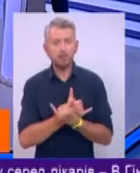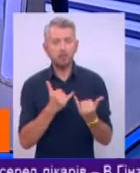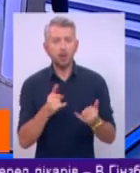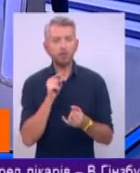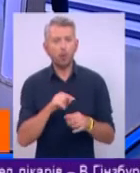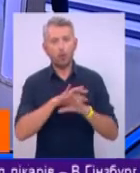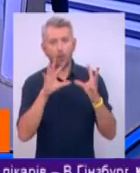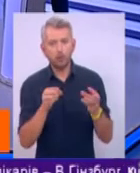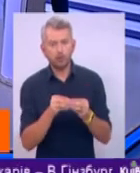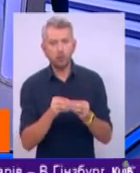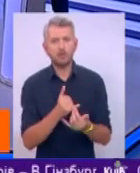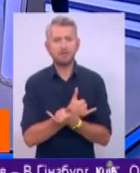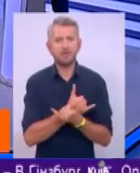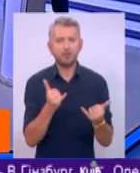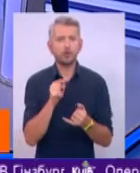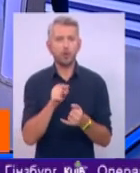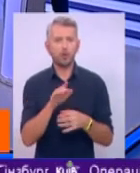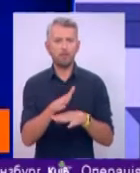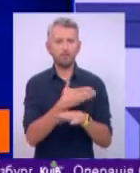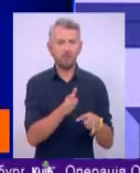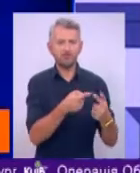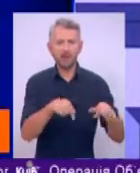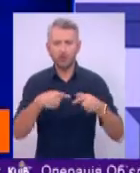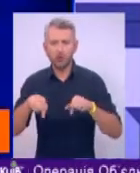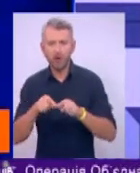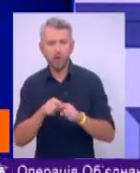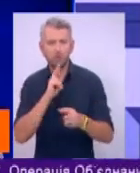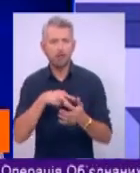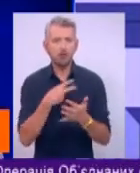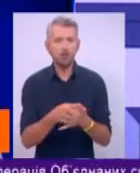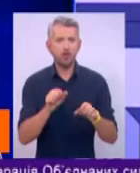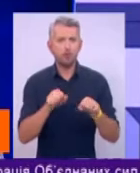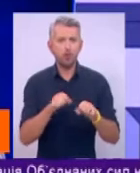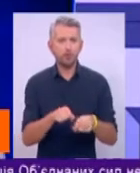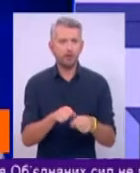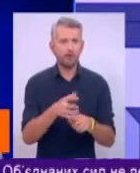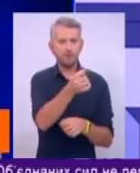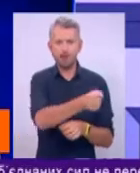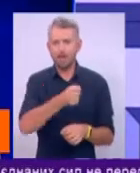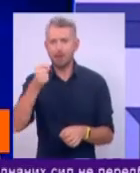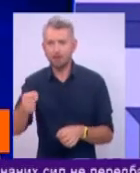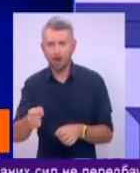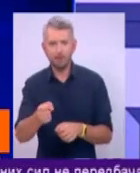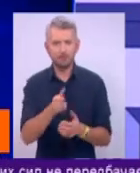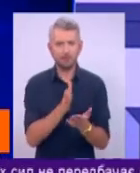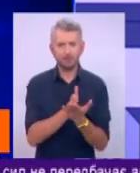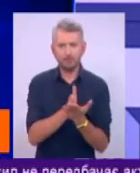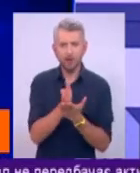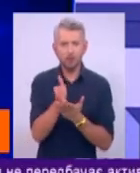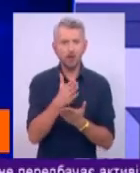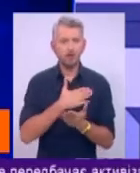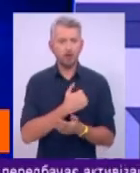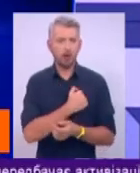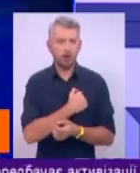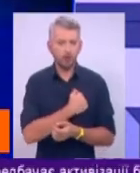його комплексним, забезпечити його міжсекторальним, передбачити там можливість перенаправлення і скерування наших